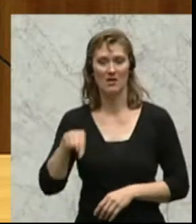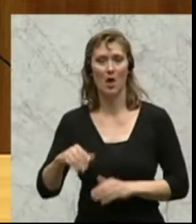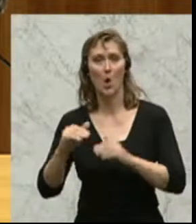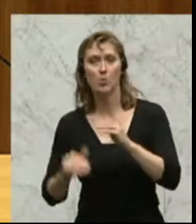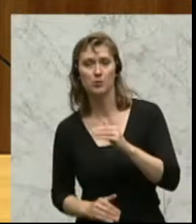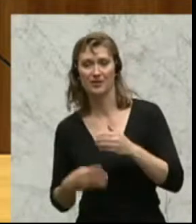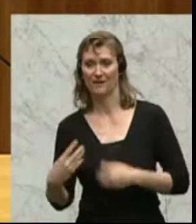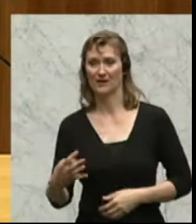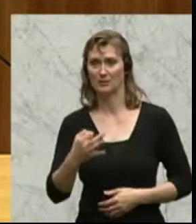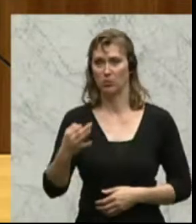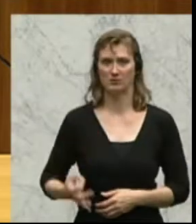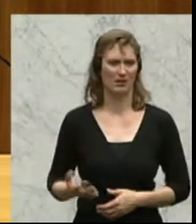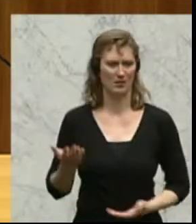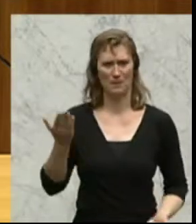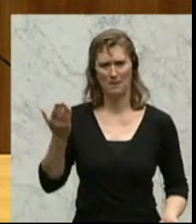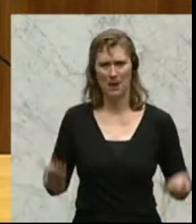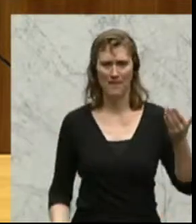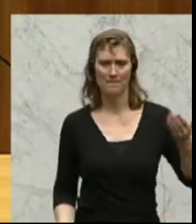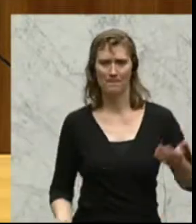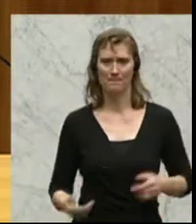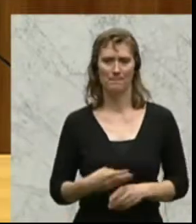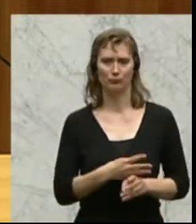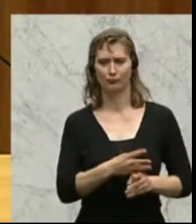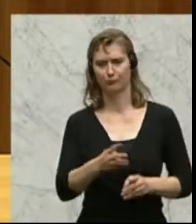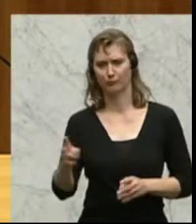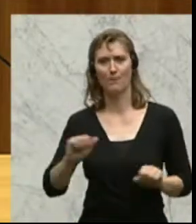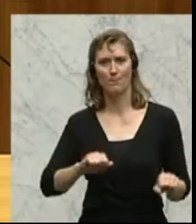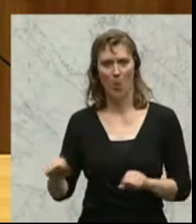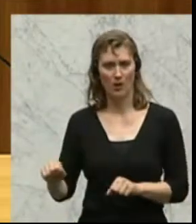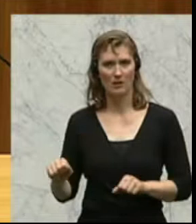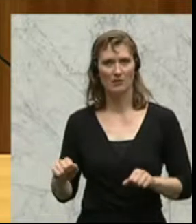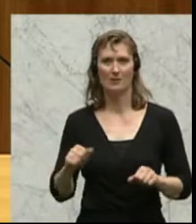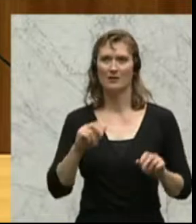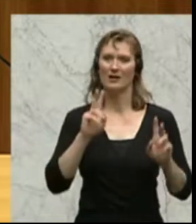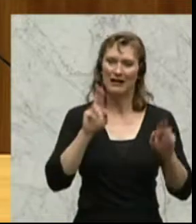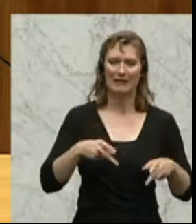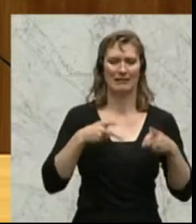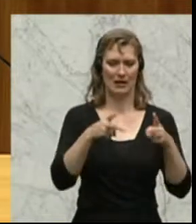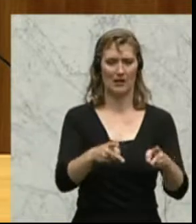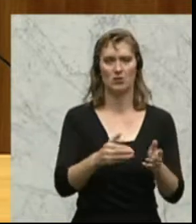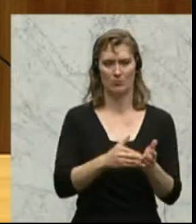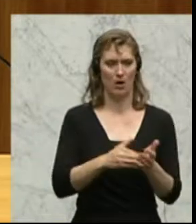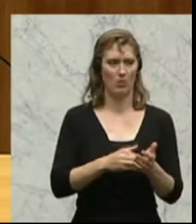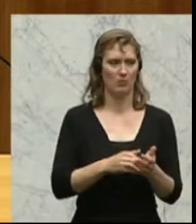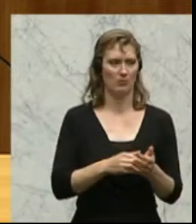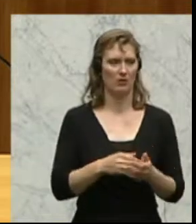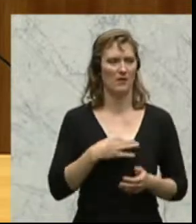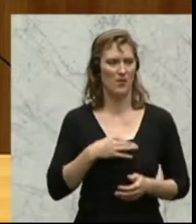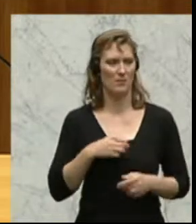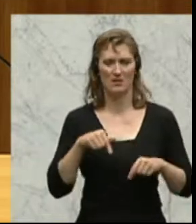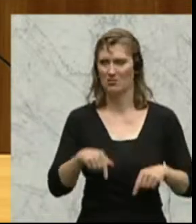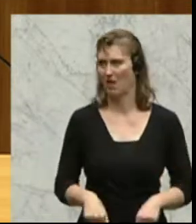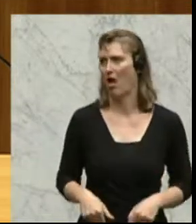Das ist eine große Bandbreite inzwischen, aber in die richtige Richtung muss es gehen. Und die richtige Richtung heißt für mich hier ganz sicherlich